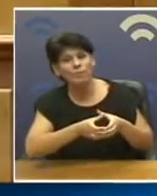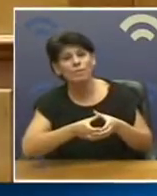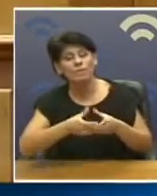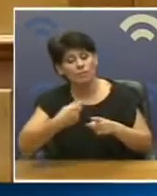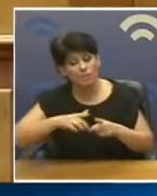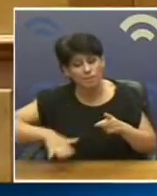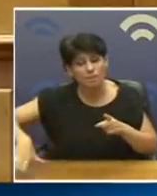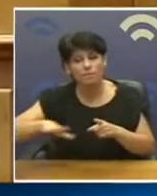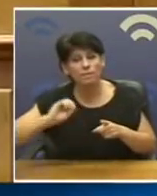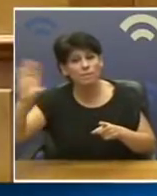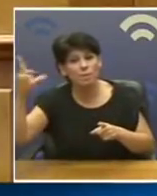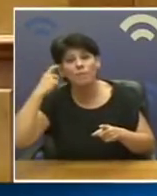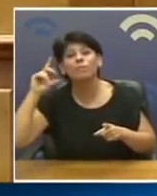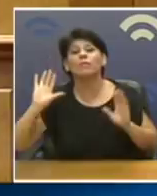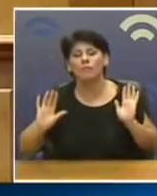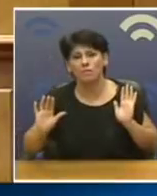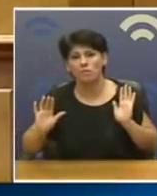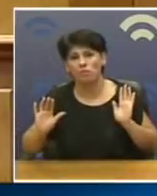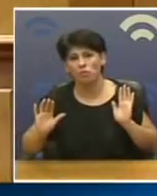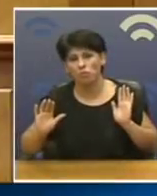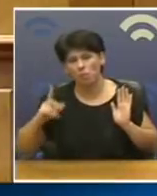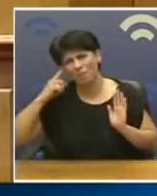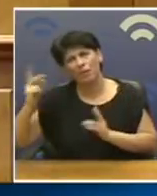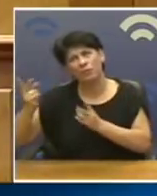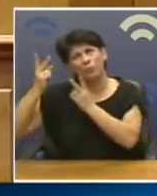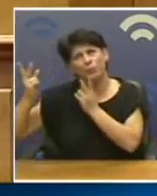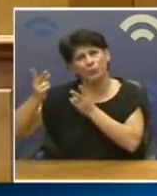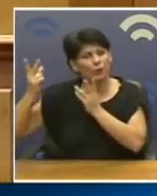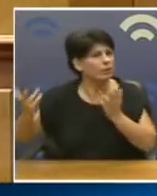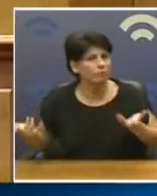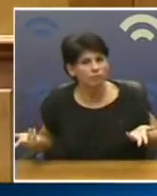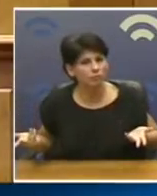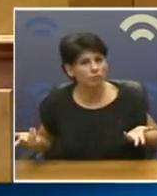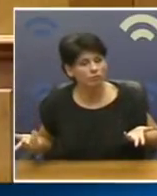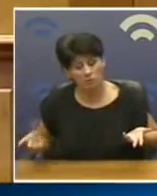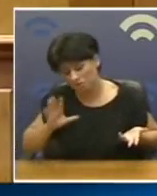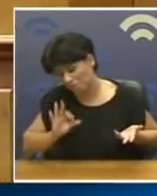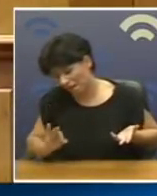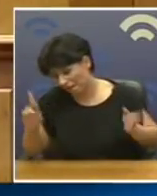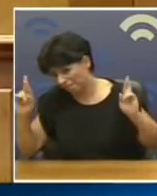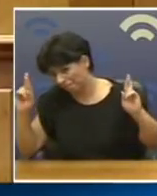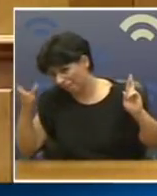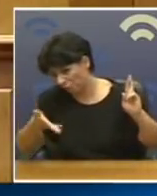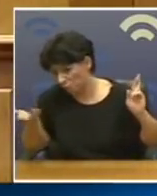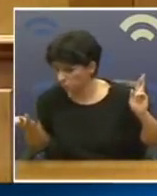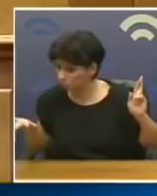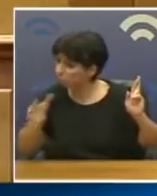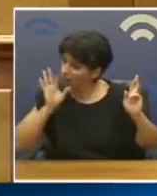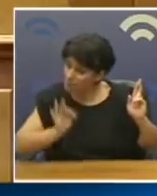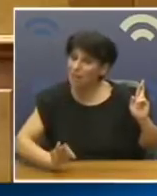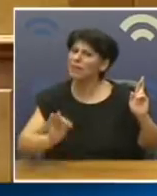εξωτερικό από άγνοια, από αφέλεια? Μακάρι να είναι αυτό. Ειλικρινά σας